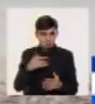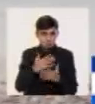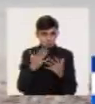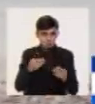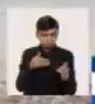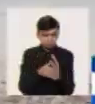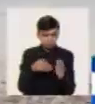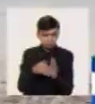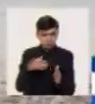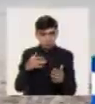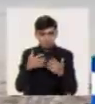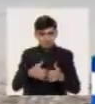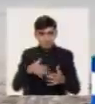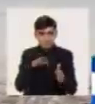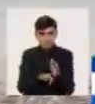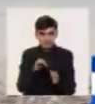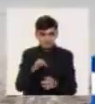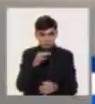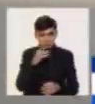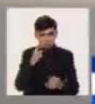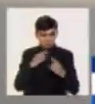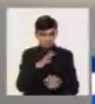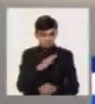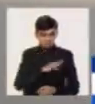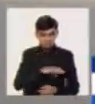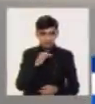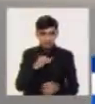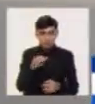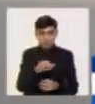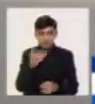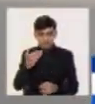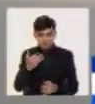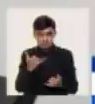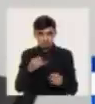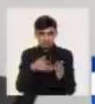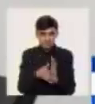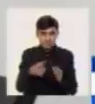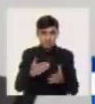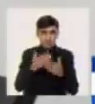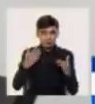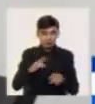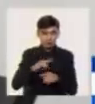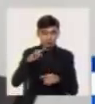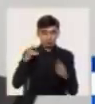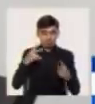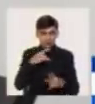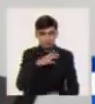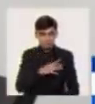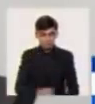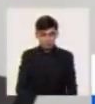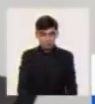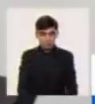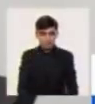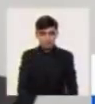есепсіз жұмсалып жатқанына қынжылады. Ал жауапты басқарма басшылары қазір облысқа бәрібір кең әуежай керек дейді. Қазіргі